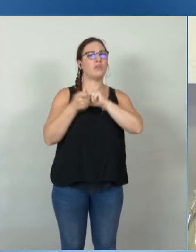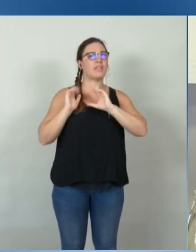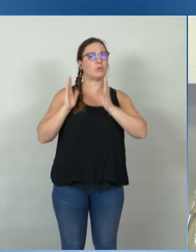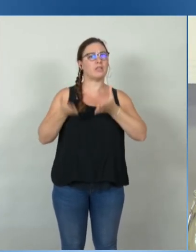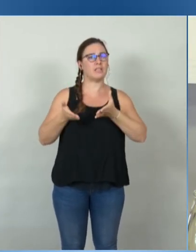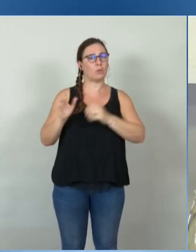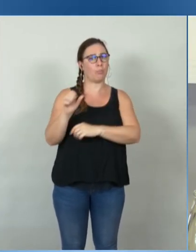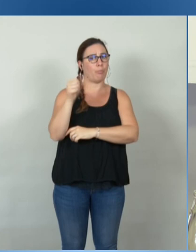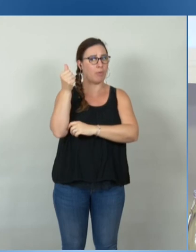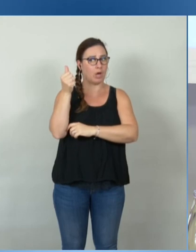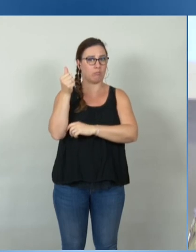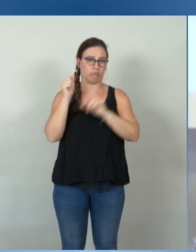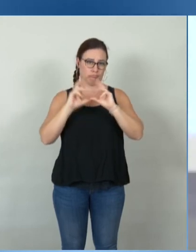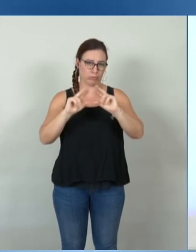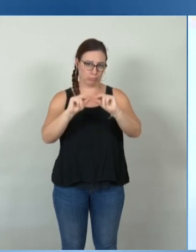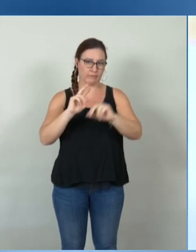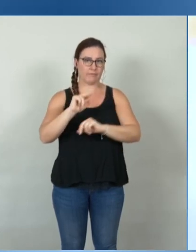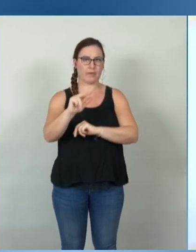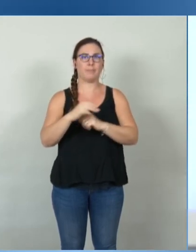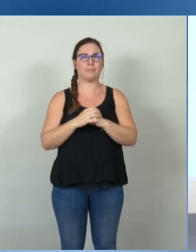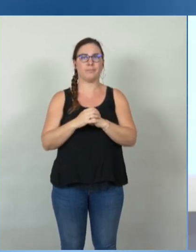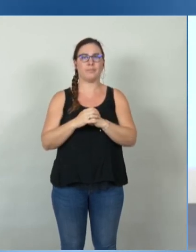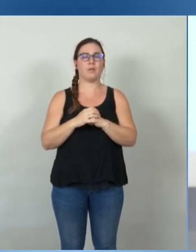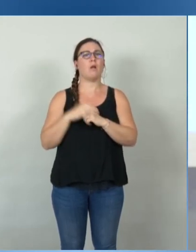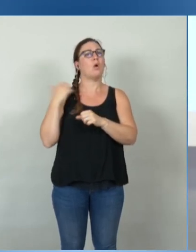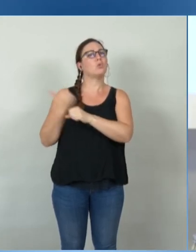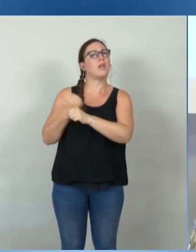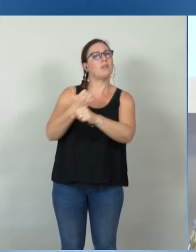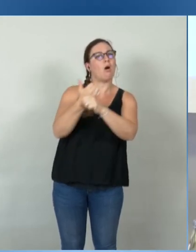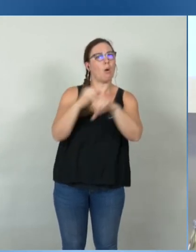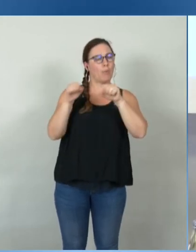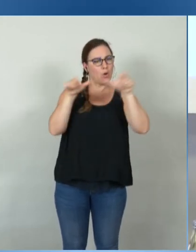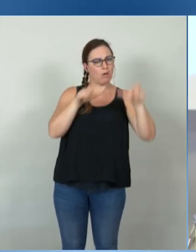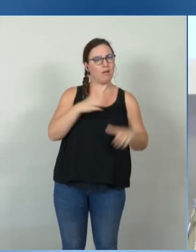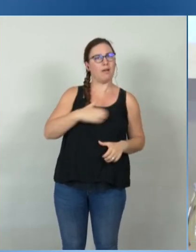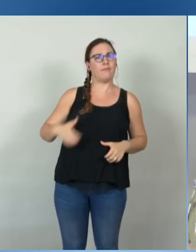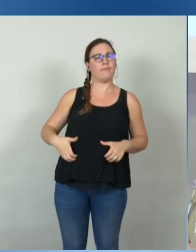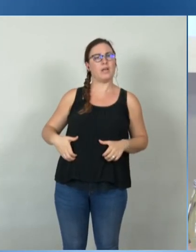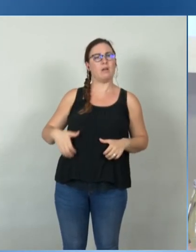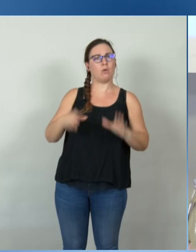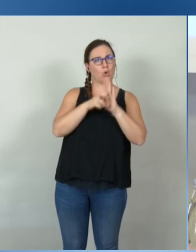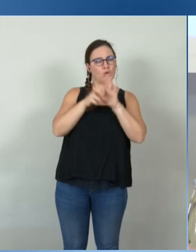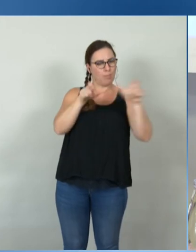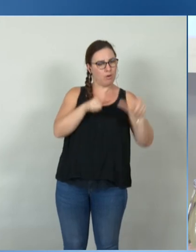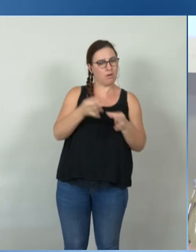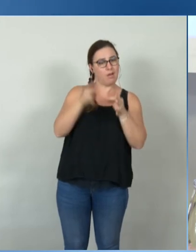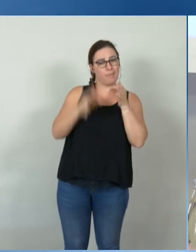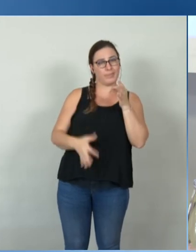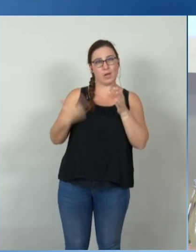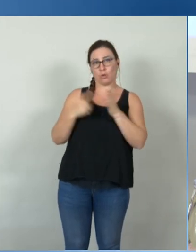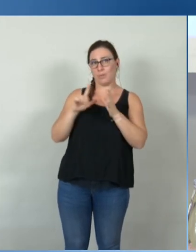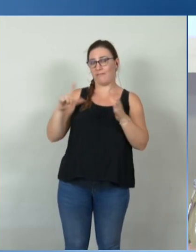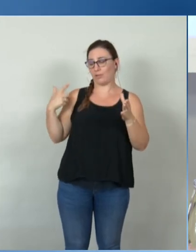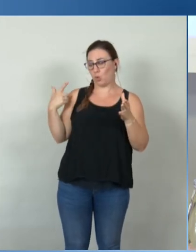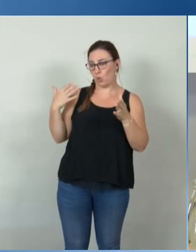première chaque année le compte administratif permet à la ville de Grenoble de faire un bilan de l'année 2022